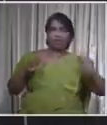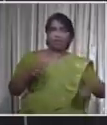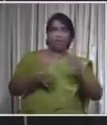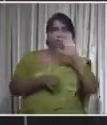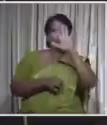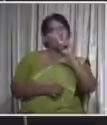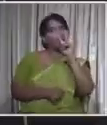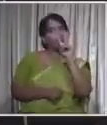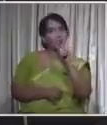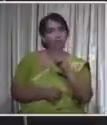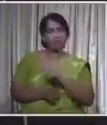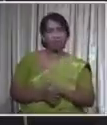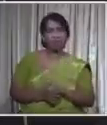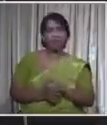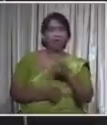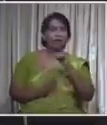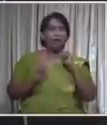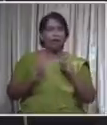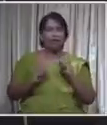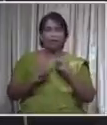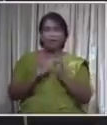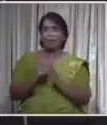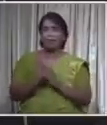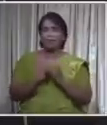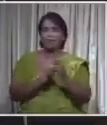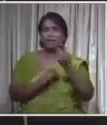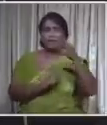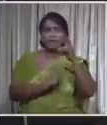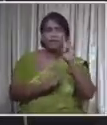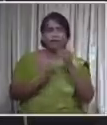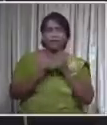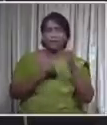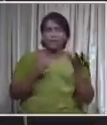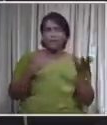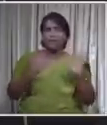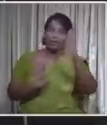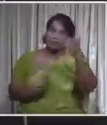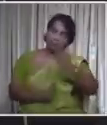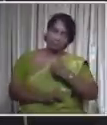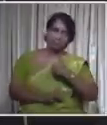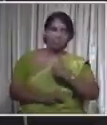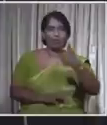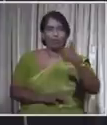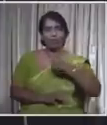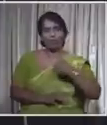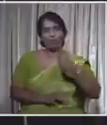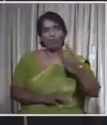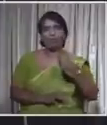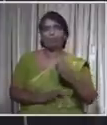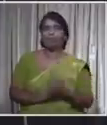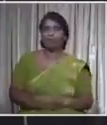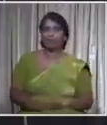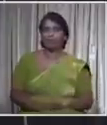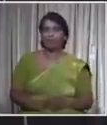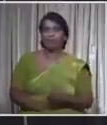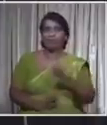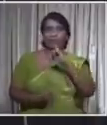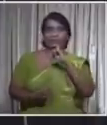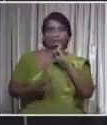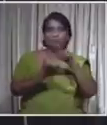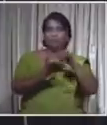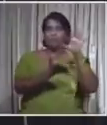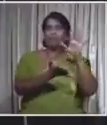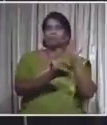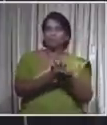52යි කොහොමද කරන්නේ 225ක් කරගෙන නෑ නෑ මම නේක කරලා පෙන්නන්නේ සුප්‍රීම කෝට් උසාවියේ තීන්දුව